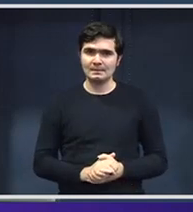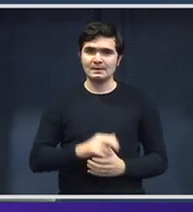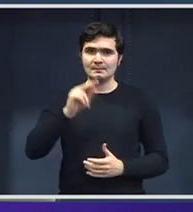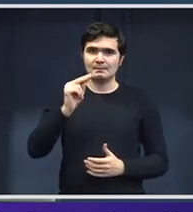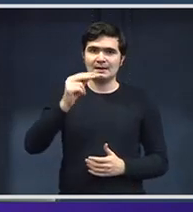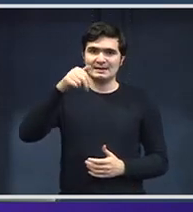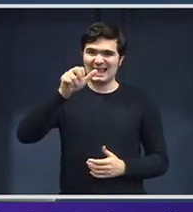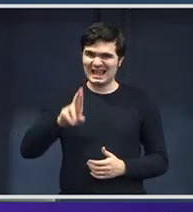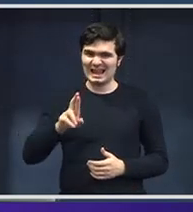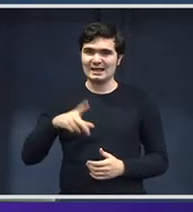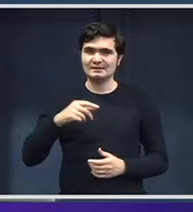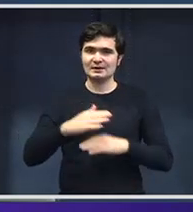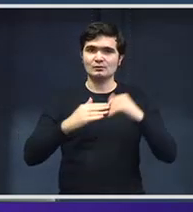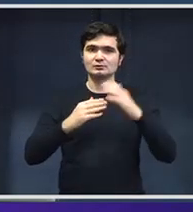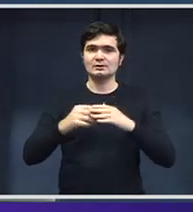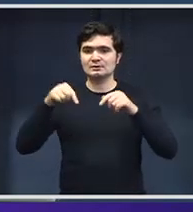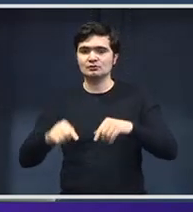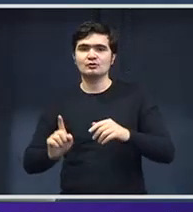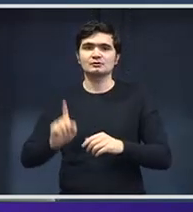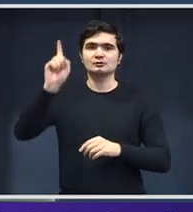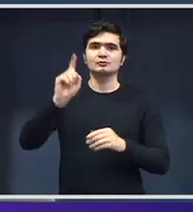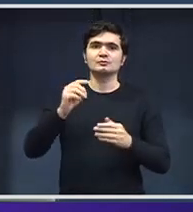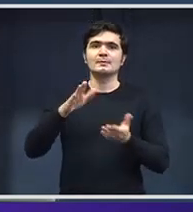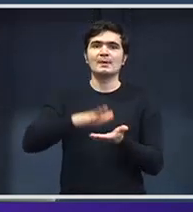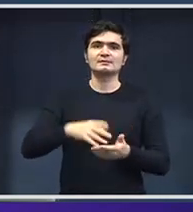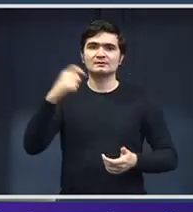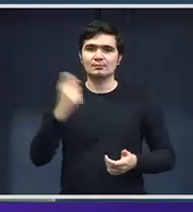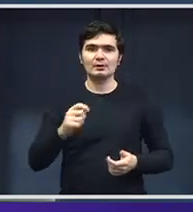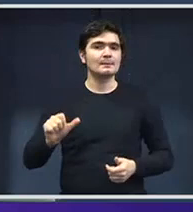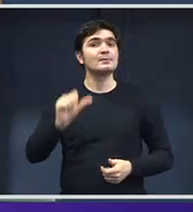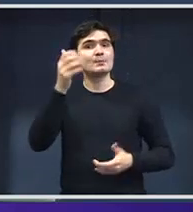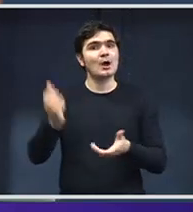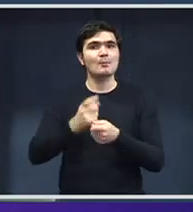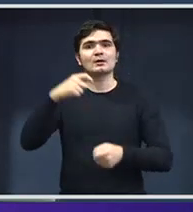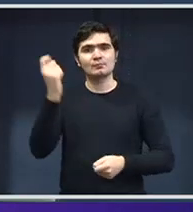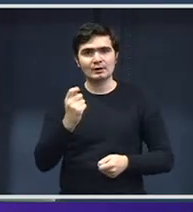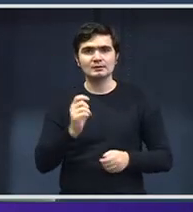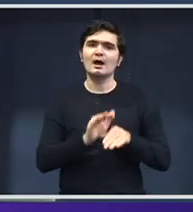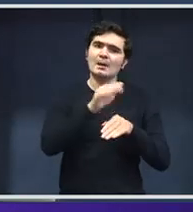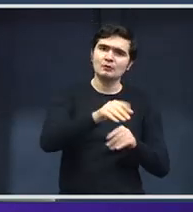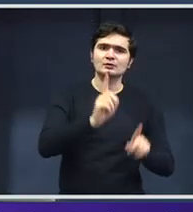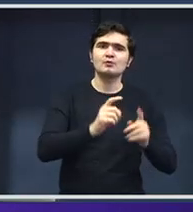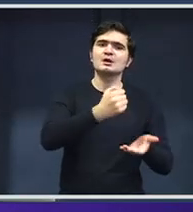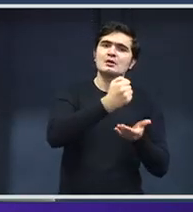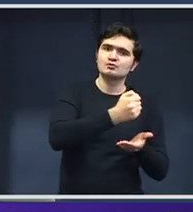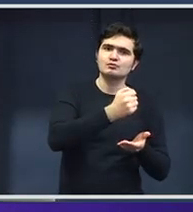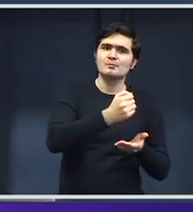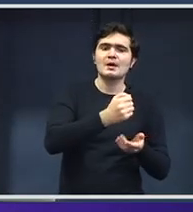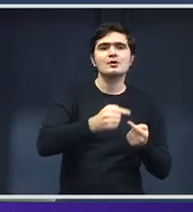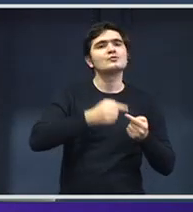PNRR este construit de jos în sus, pe proiecte. Deci întâi am luat proiectele, am ajuns la anumite sume și după aceea am încercat